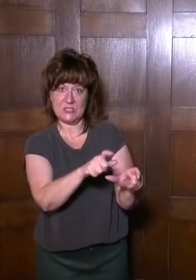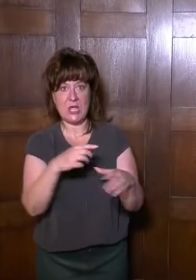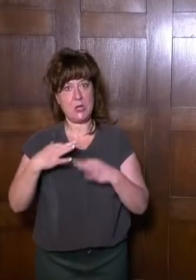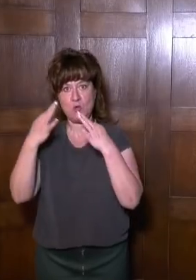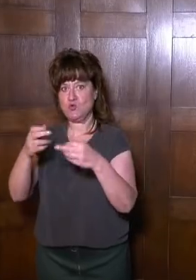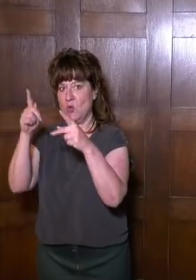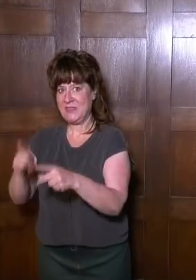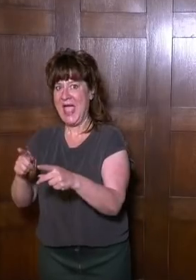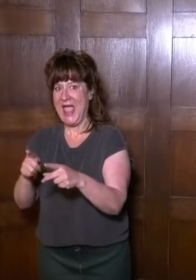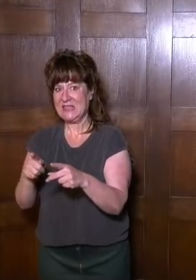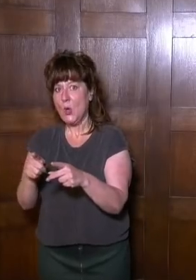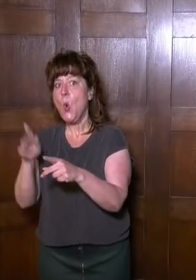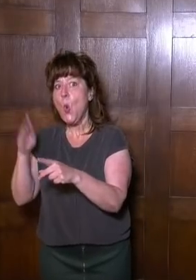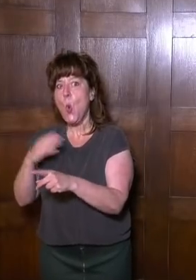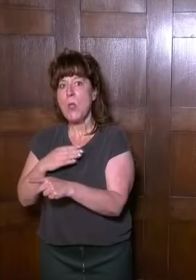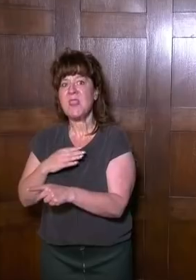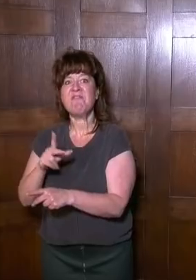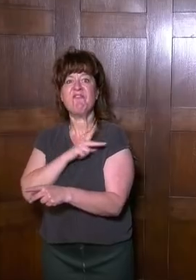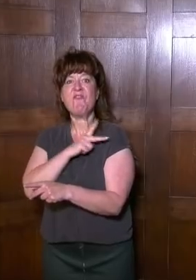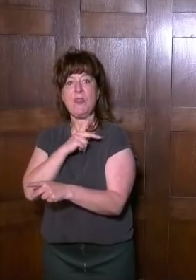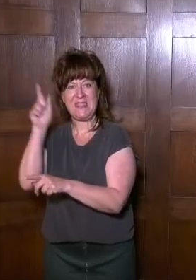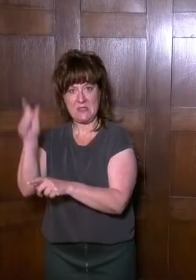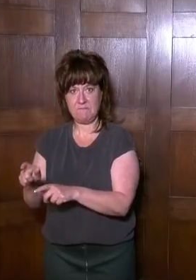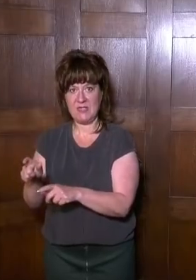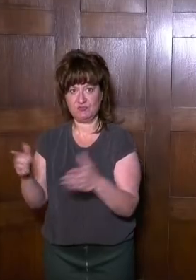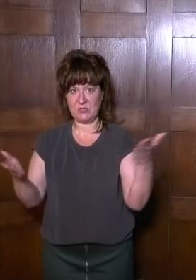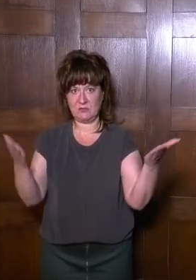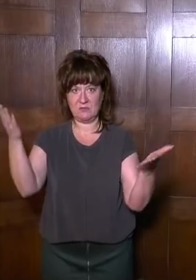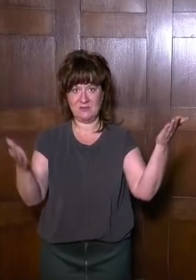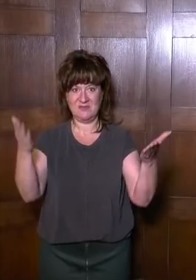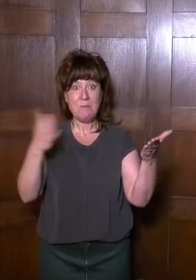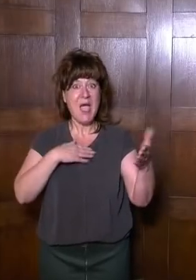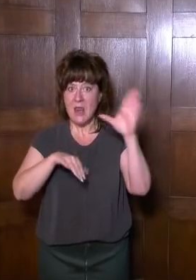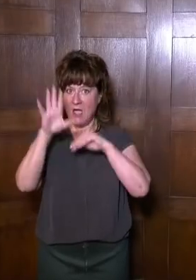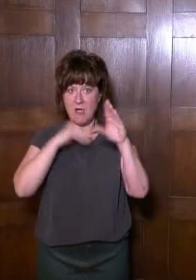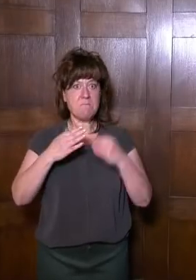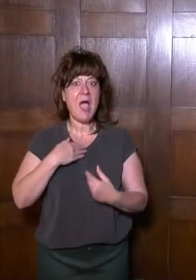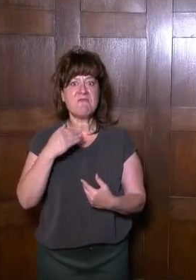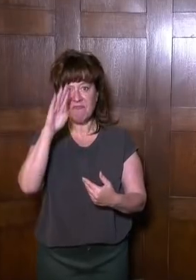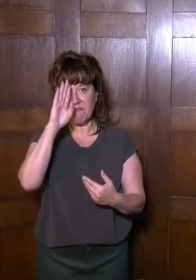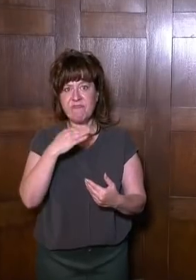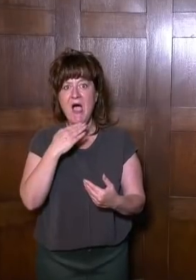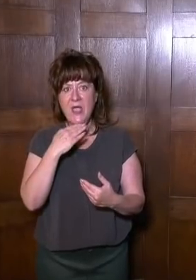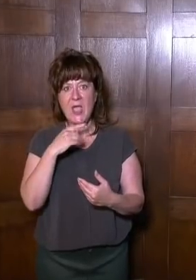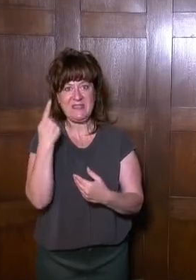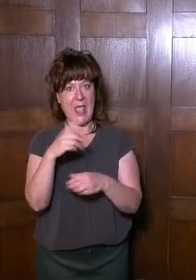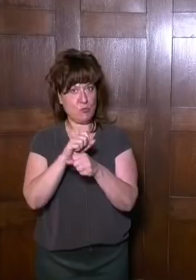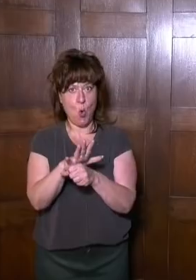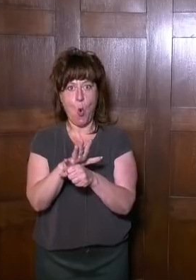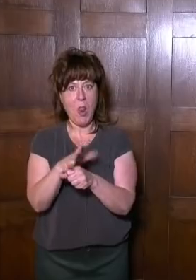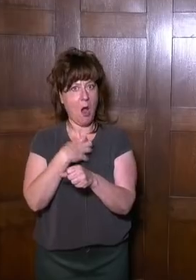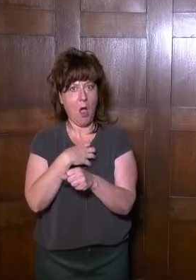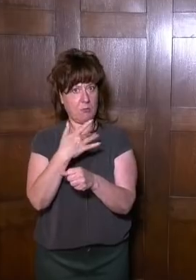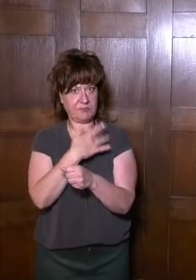der Würde des Menschen andererseits macht sich bei mir an der Erfahrung fest, die ich letzte Woche machen musste. Mein Vater an Corona erkrankt, ist während